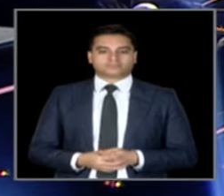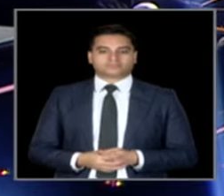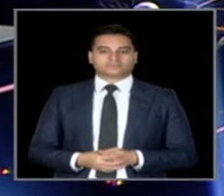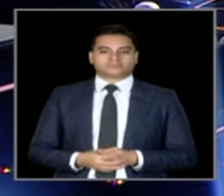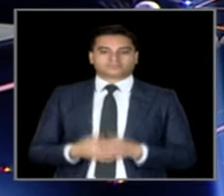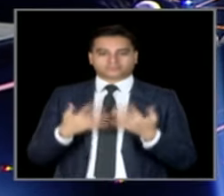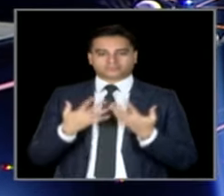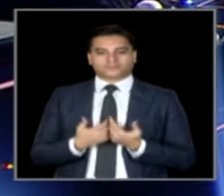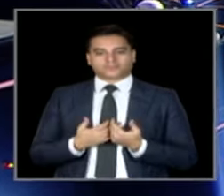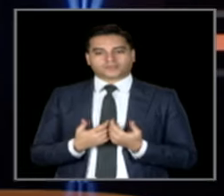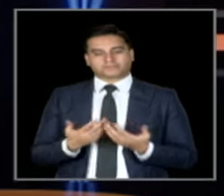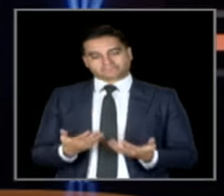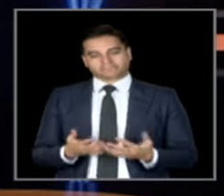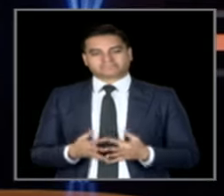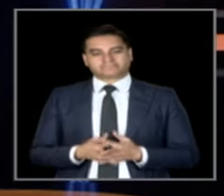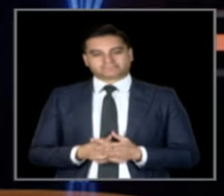قدرة ذهنية.